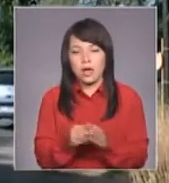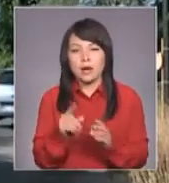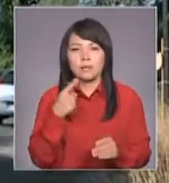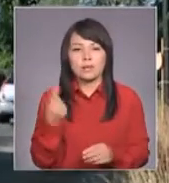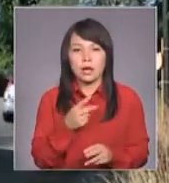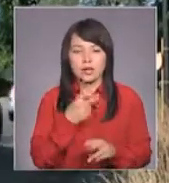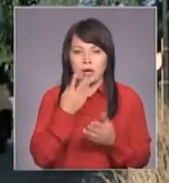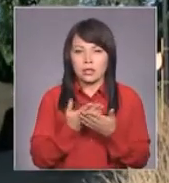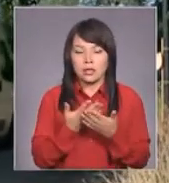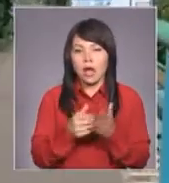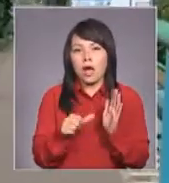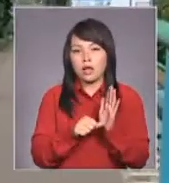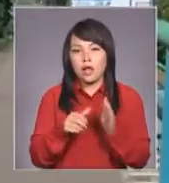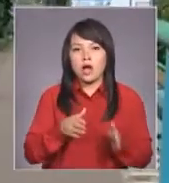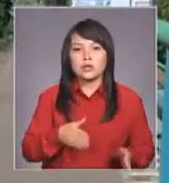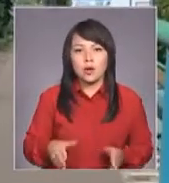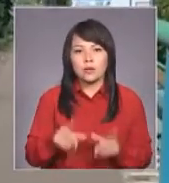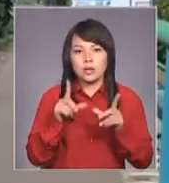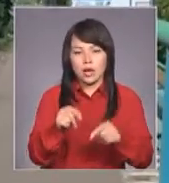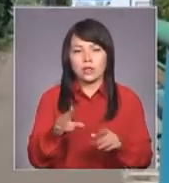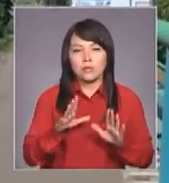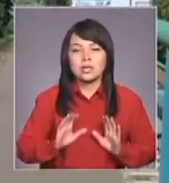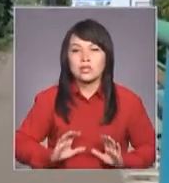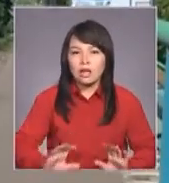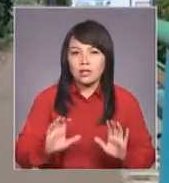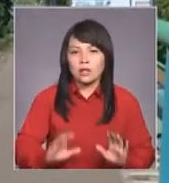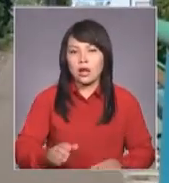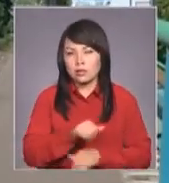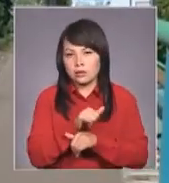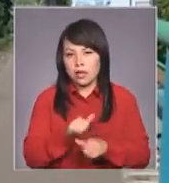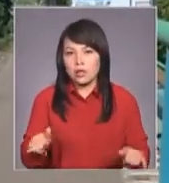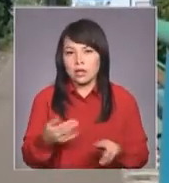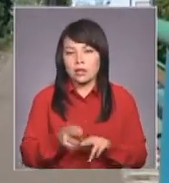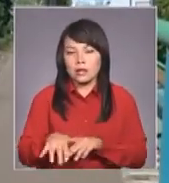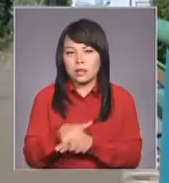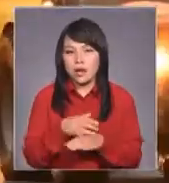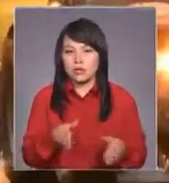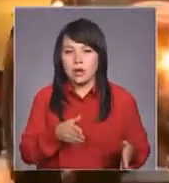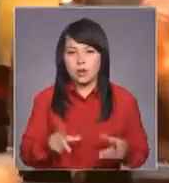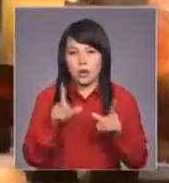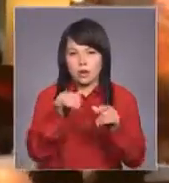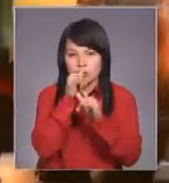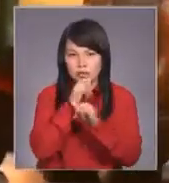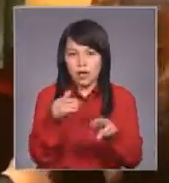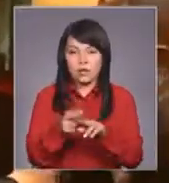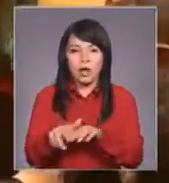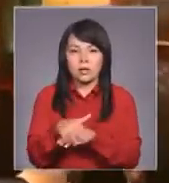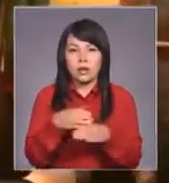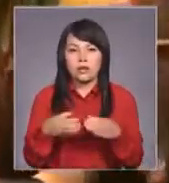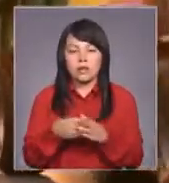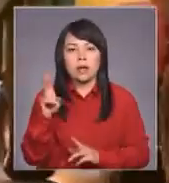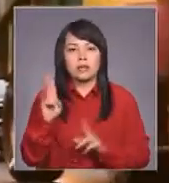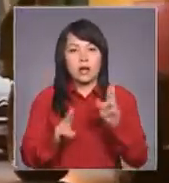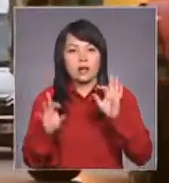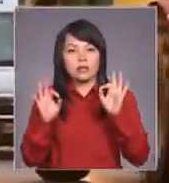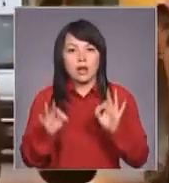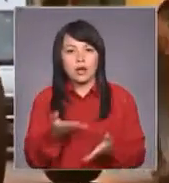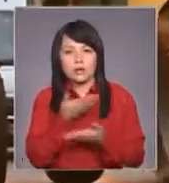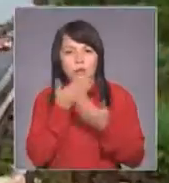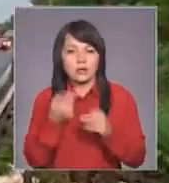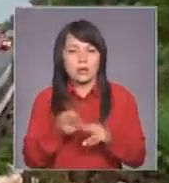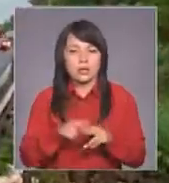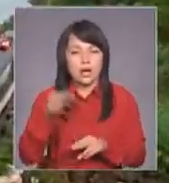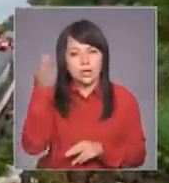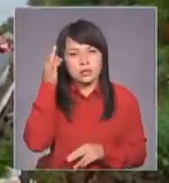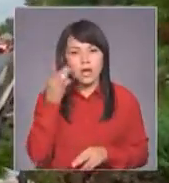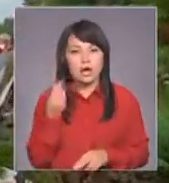мен 5 көпірге трактор қойып жолды жауып тастаған. Фермерлердің айтуынша, бәсекелестік ережелер сақталмаған. Өйткені немістер